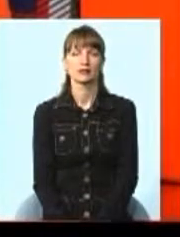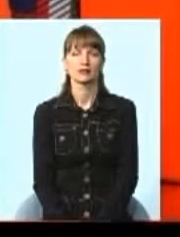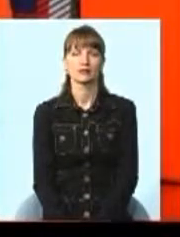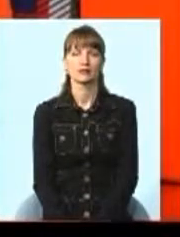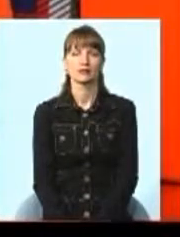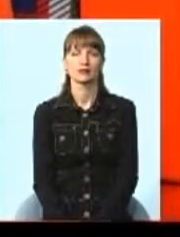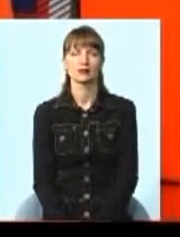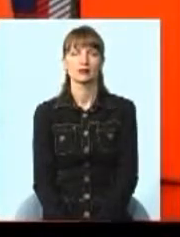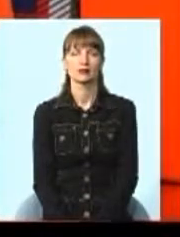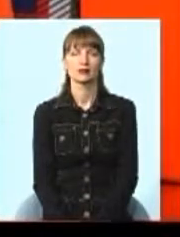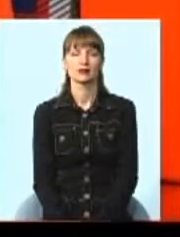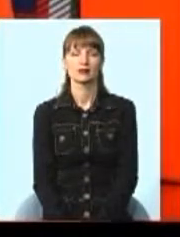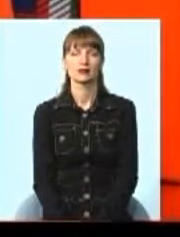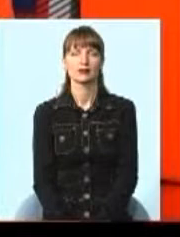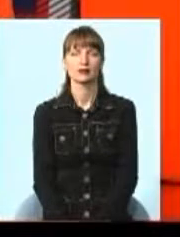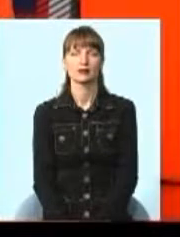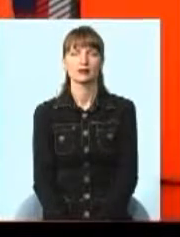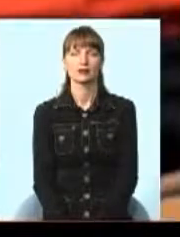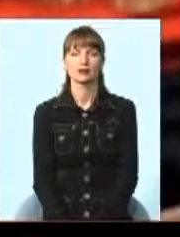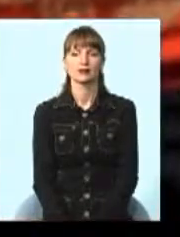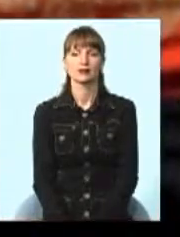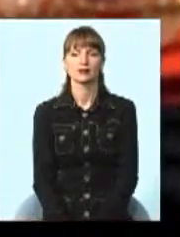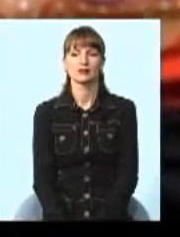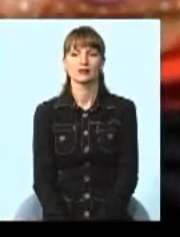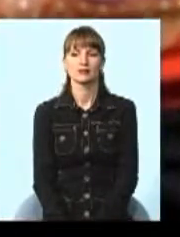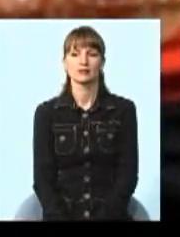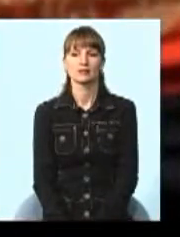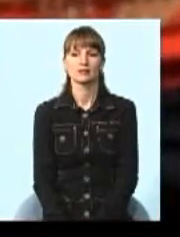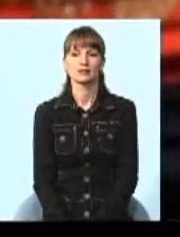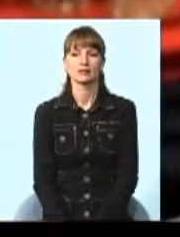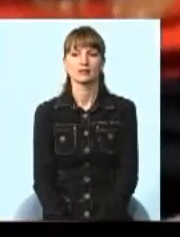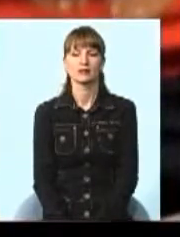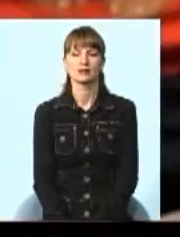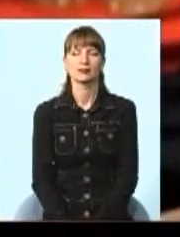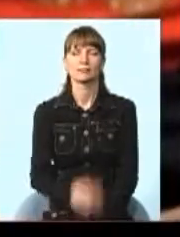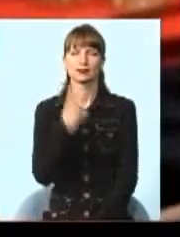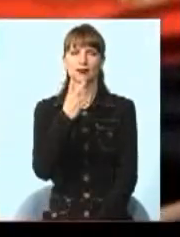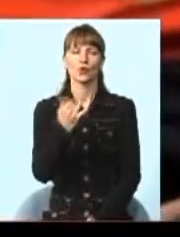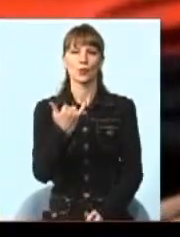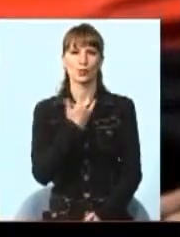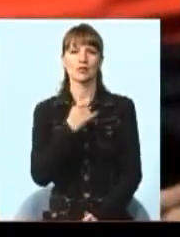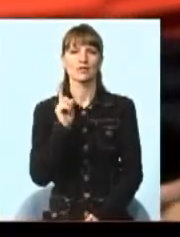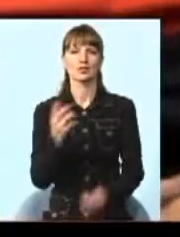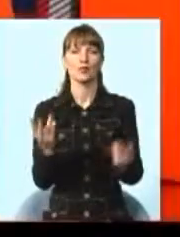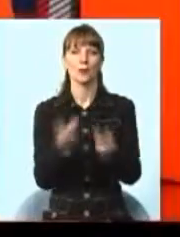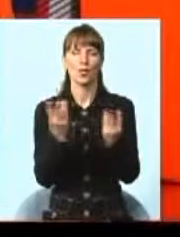Раз. І я підпалюю. Оп! І у нас справжнє